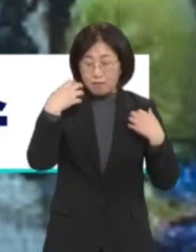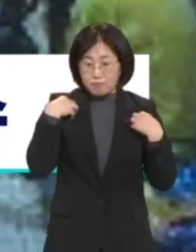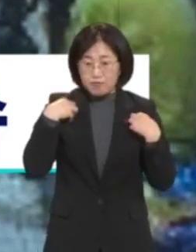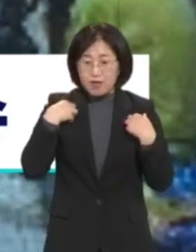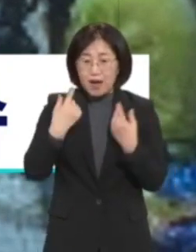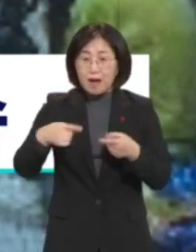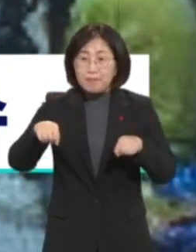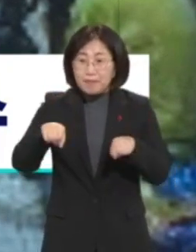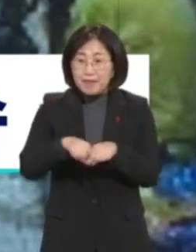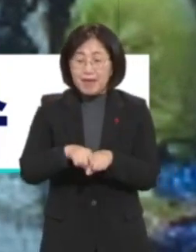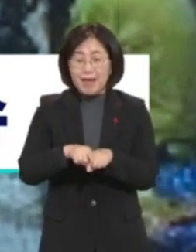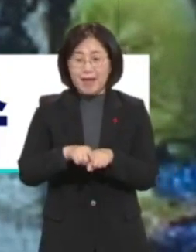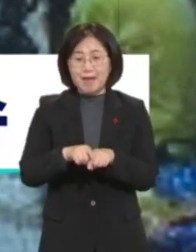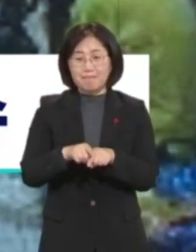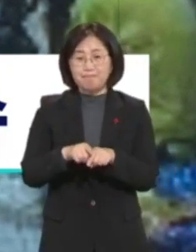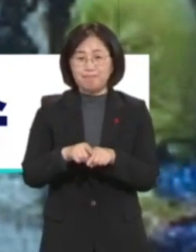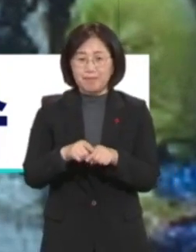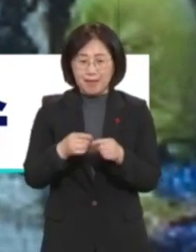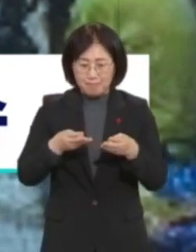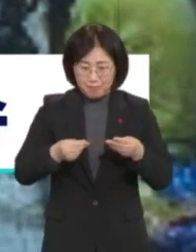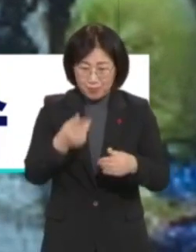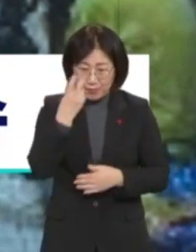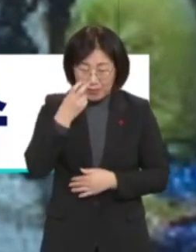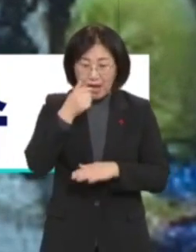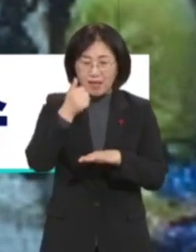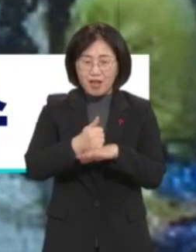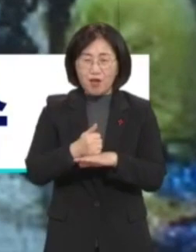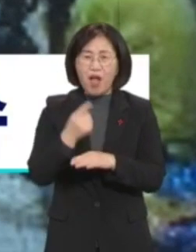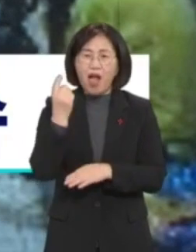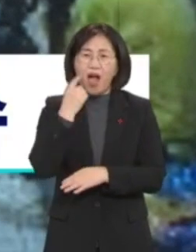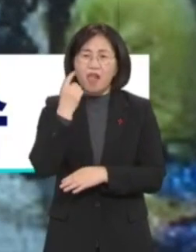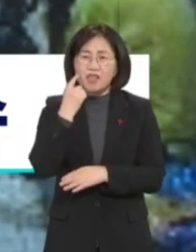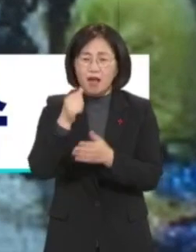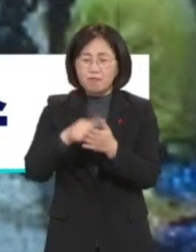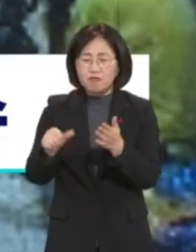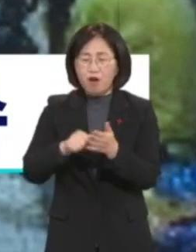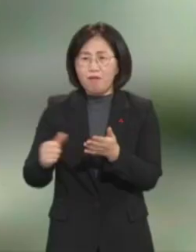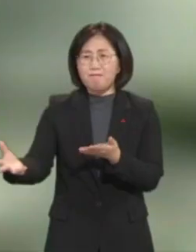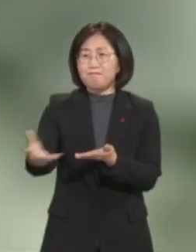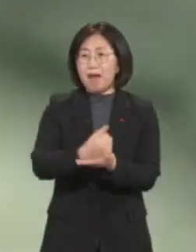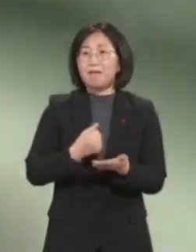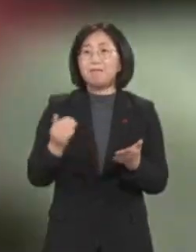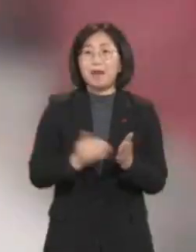짝퉁 제품 수천 여점을 압수했습니다 유재일 기자의 보도입니다